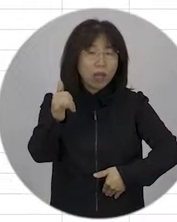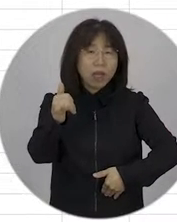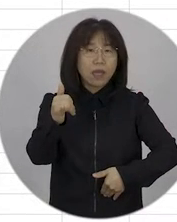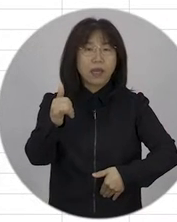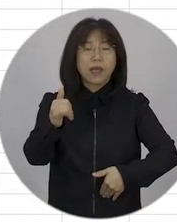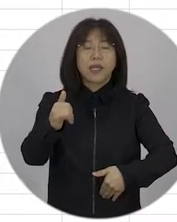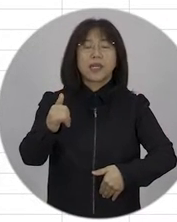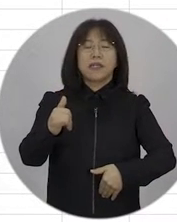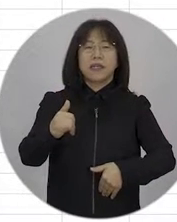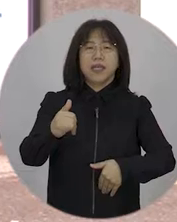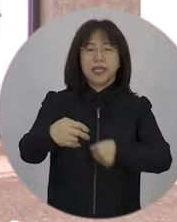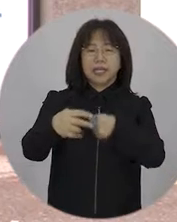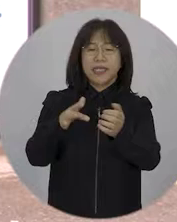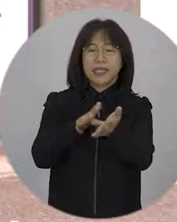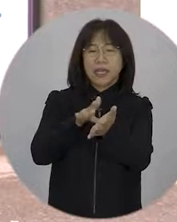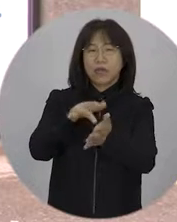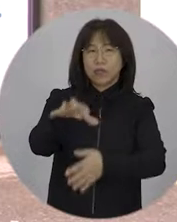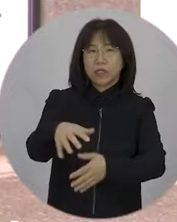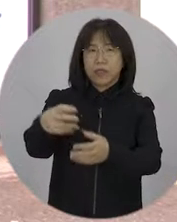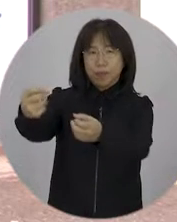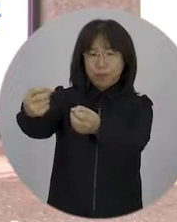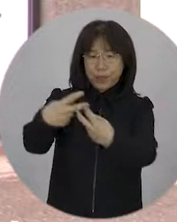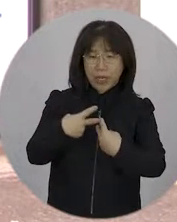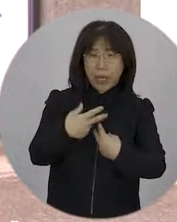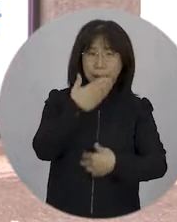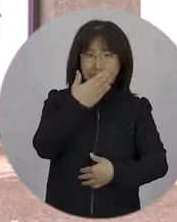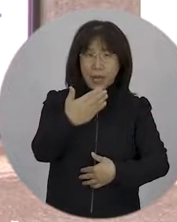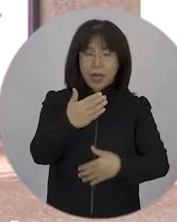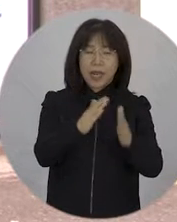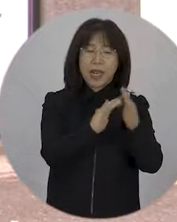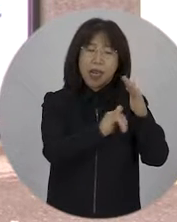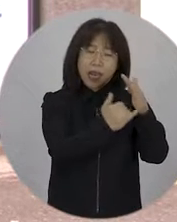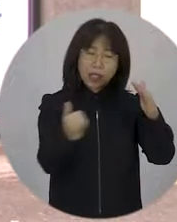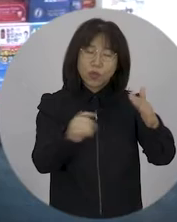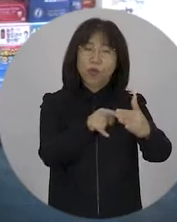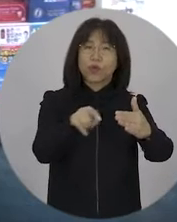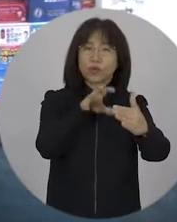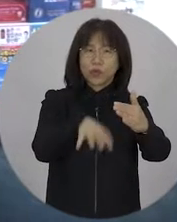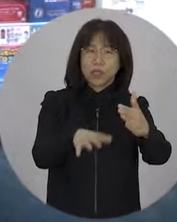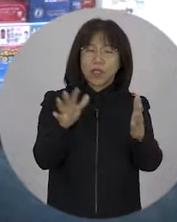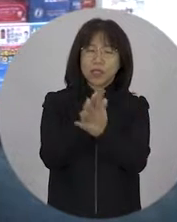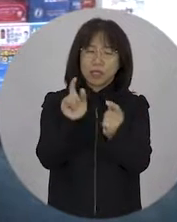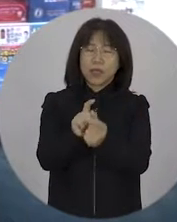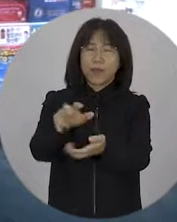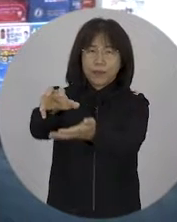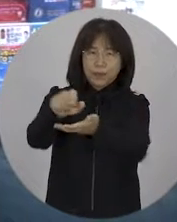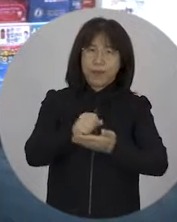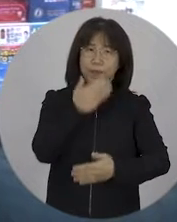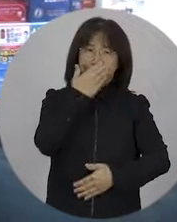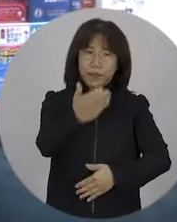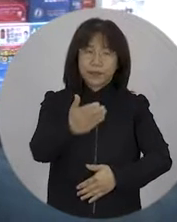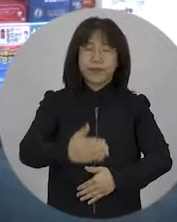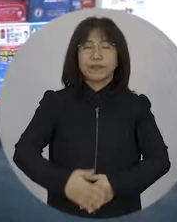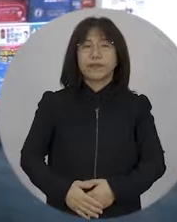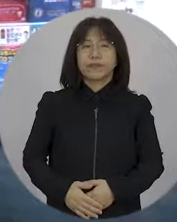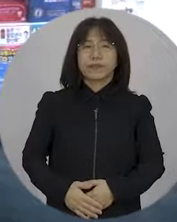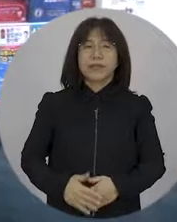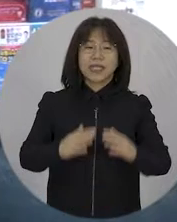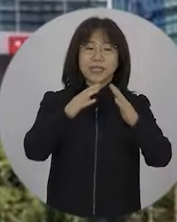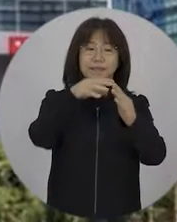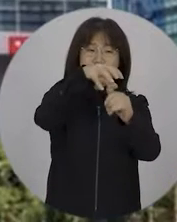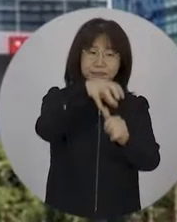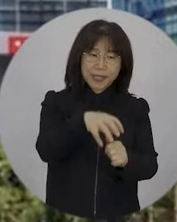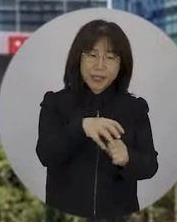처방 후 지정 약국에서 조제된 약을 배송 받거나 가족 중 공동 경리 자가 직접 수령하면 됩니다